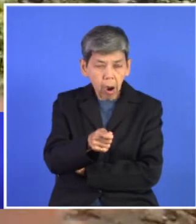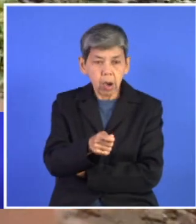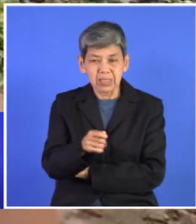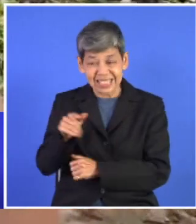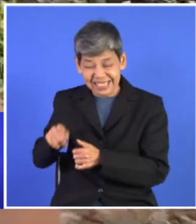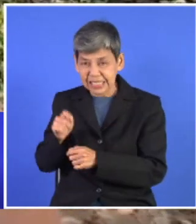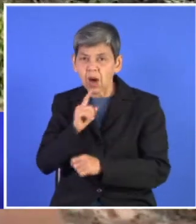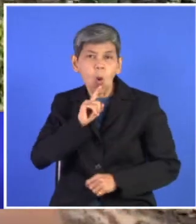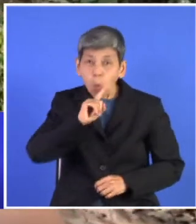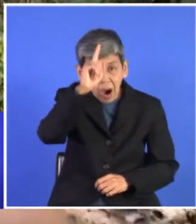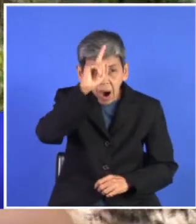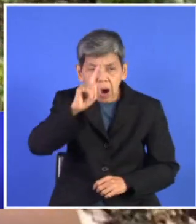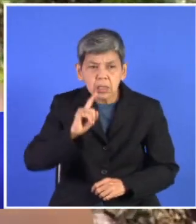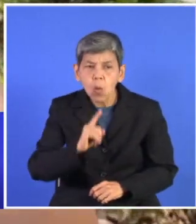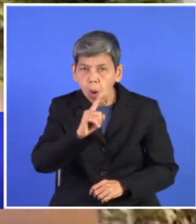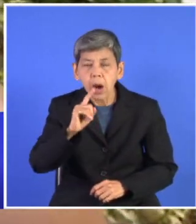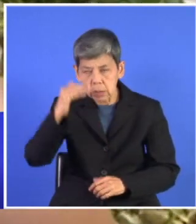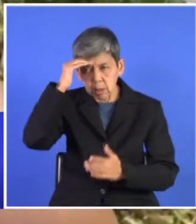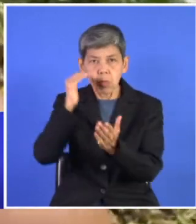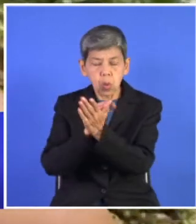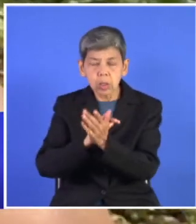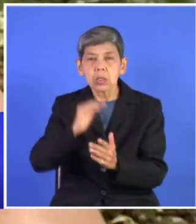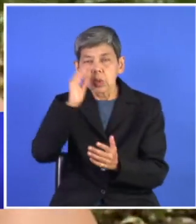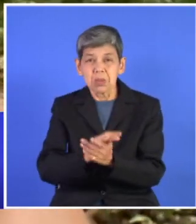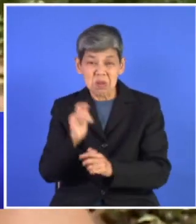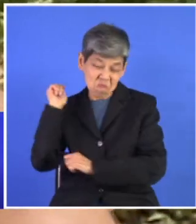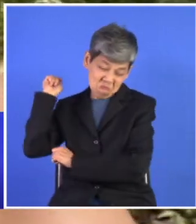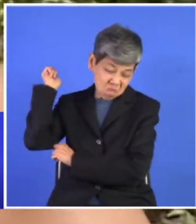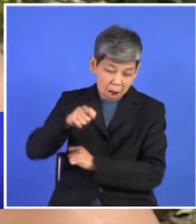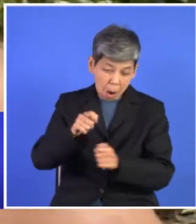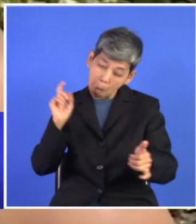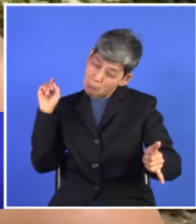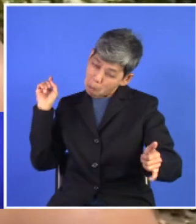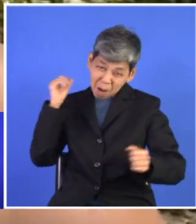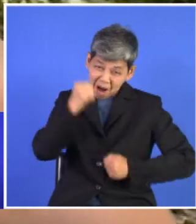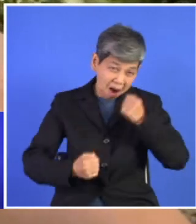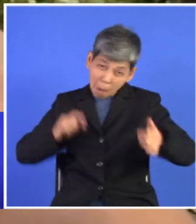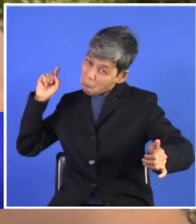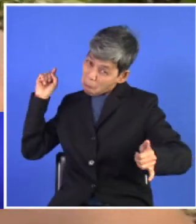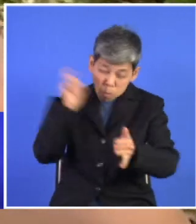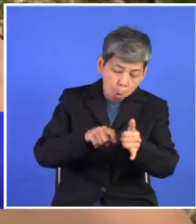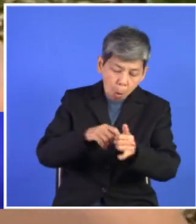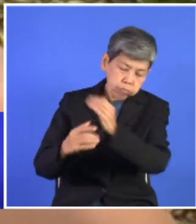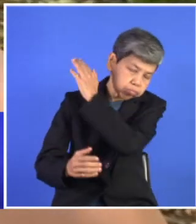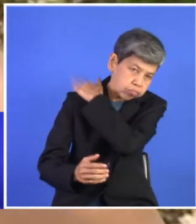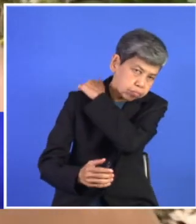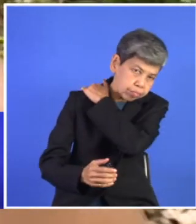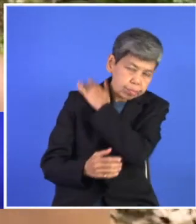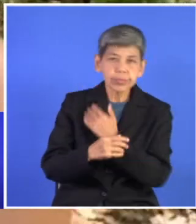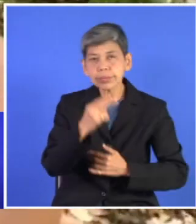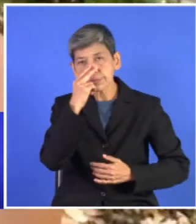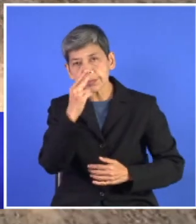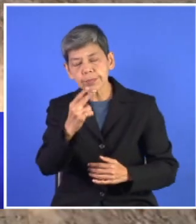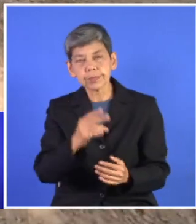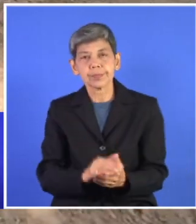หตุด่าสวนขึ้นมาด้วยคำหยาบคายค่ะแล้วก็ใช้มีดเขียวที่ว่านี้วิ่งไล่ทำร้ายจนเจ็บที่หลังเดี๋ยวฟังหน่อยค่ะ